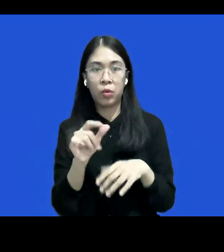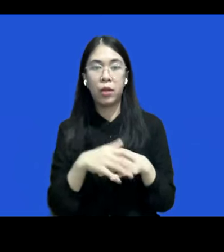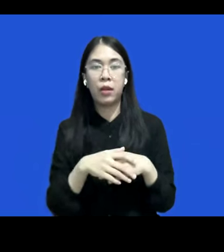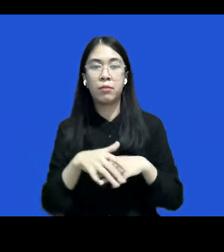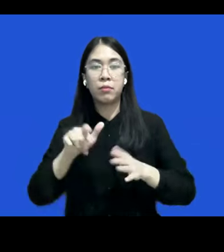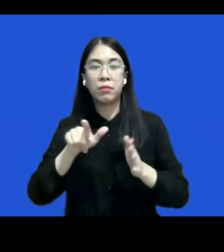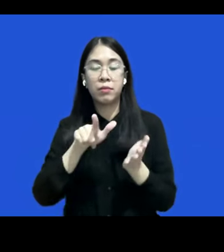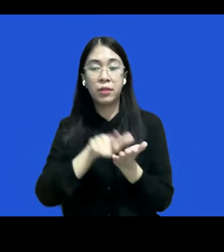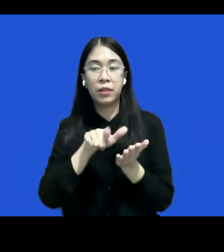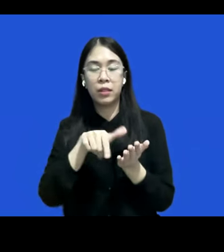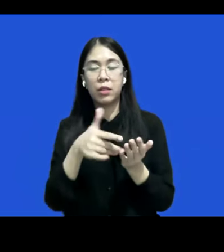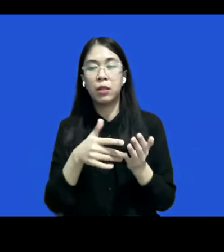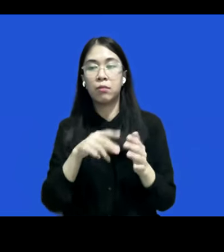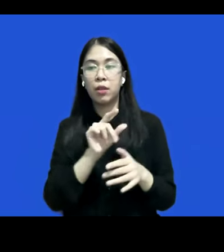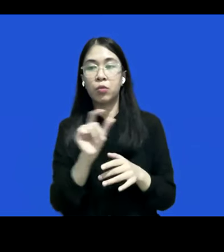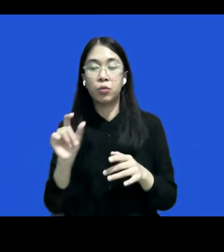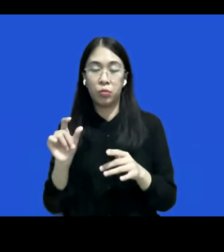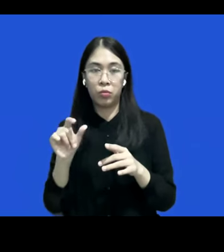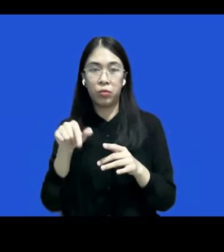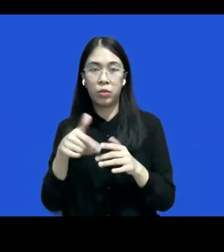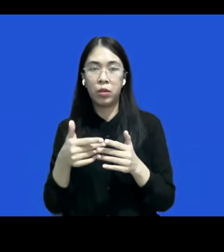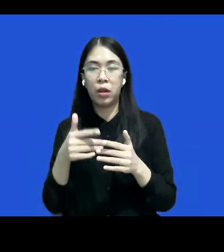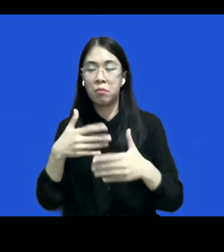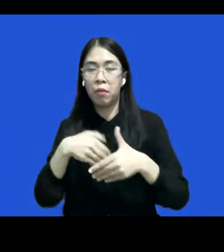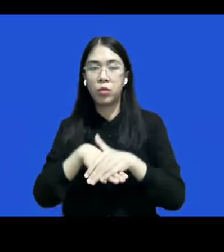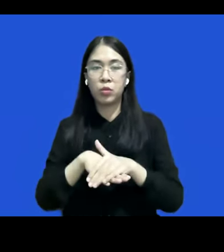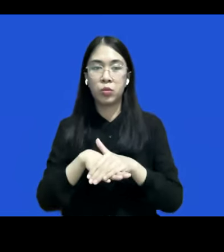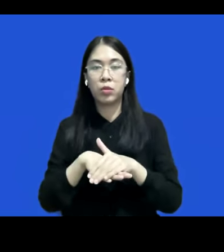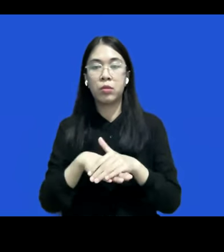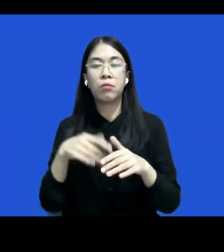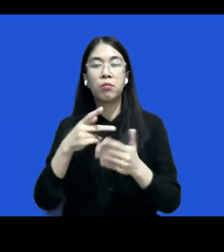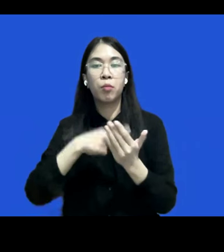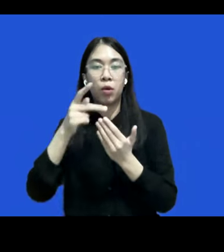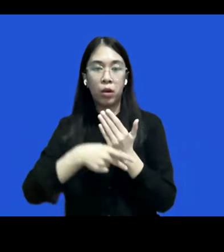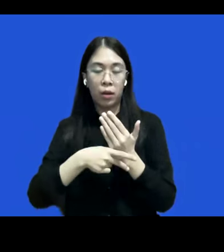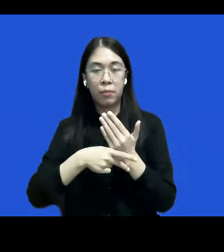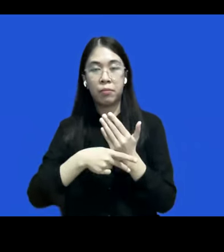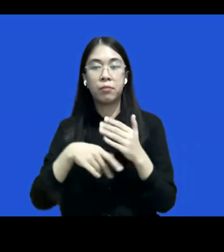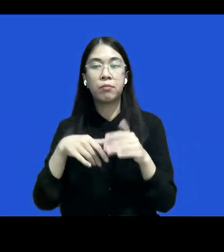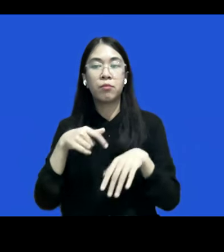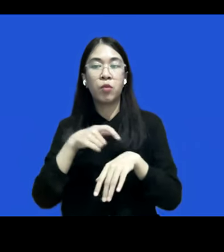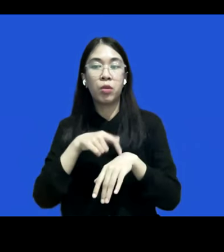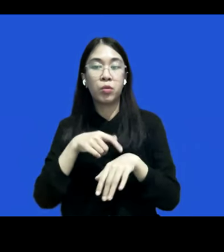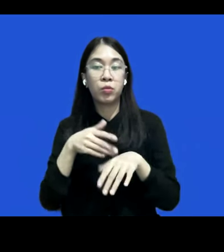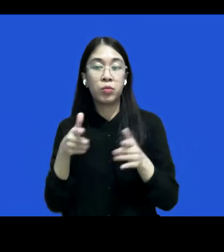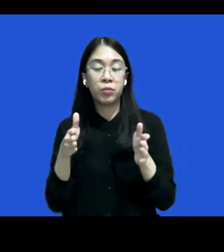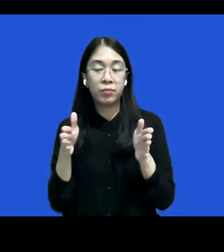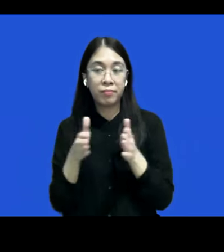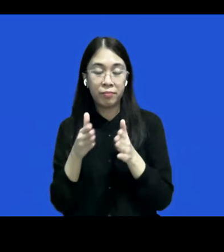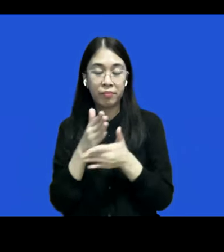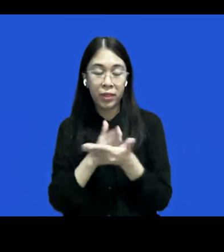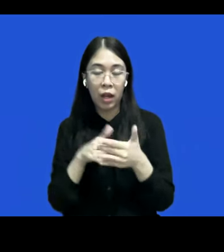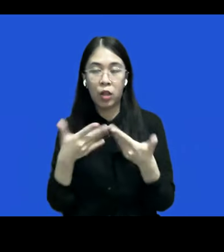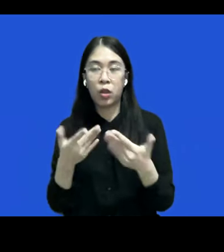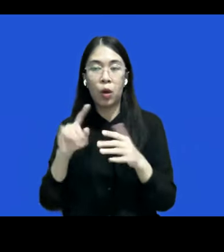Undang-Undang Polri yang tidak masuk dalam daftar program legislasi nasional atau prolegnas jangka menengah maupun prioritas